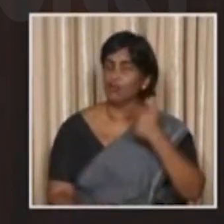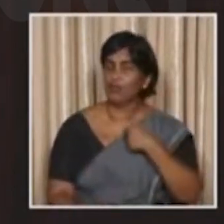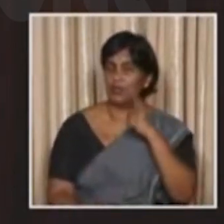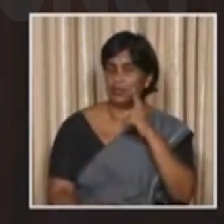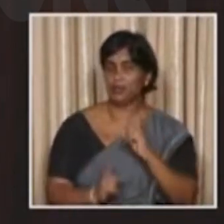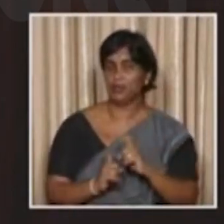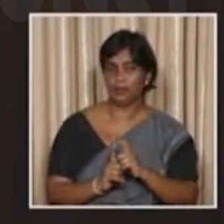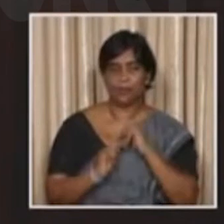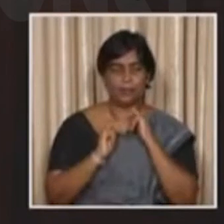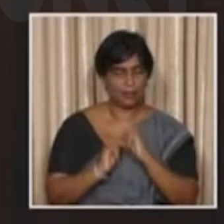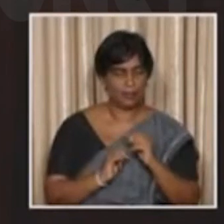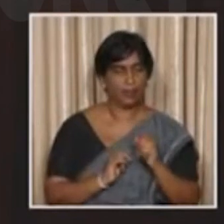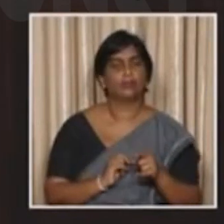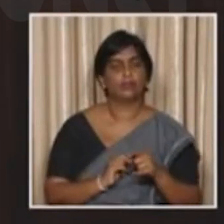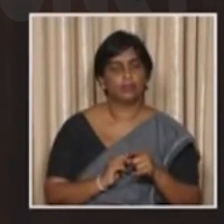බලපතල චෝදනාවක්